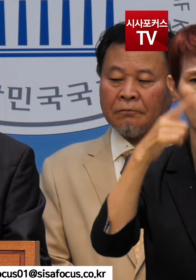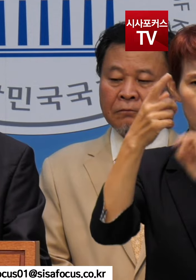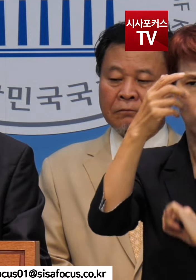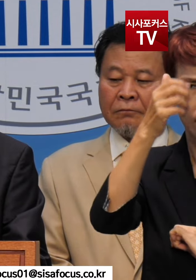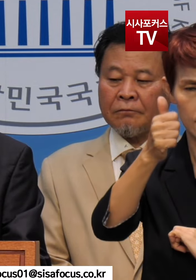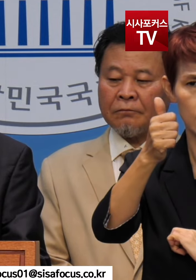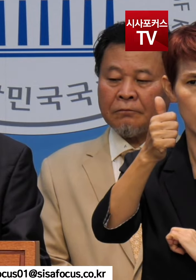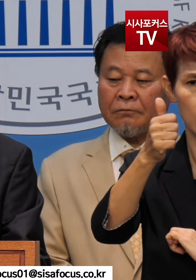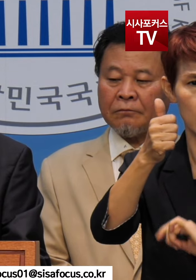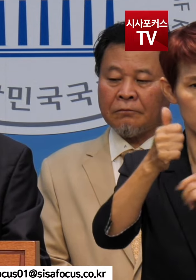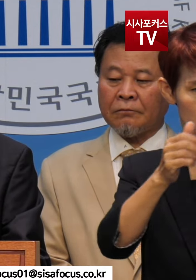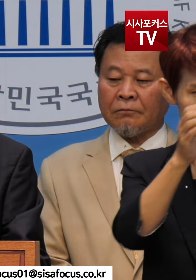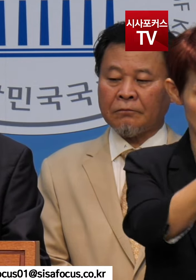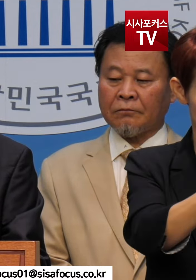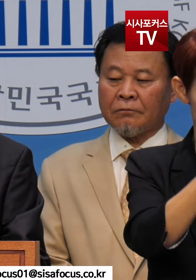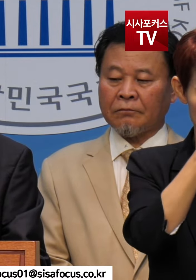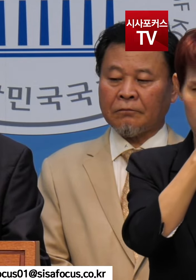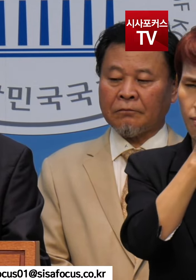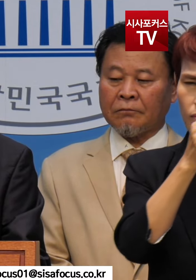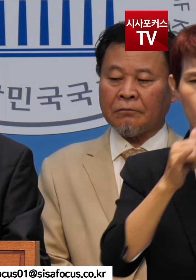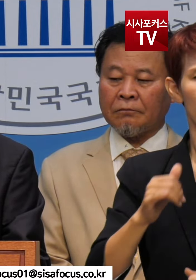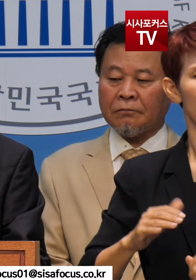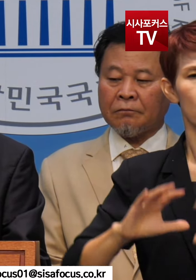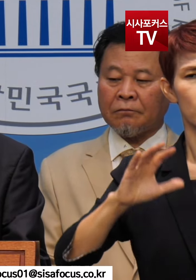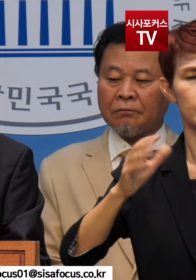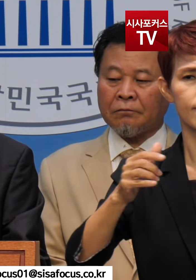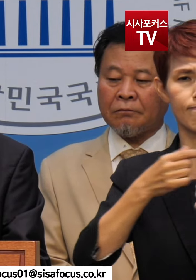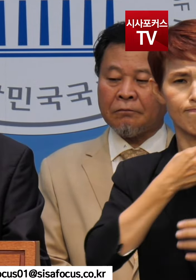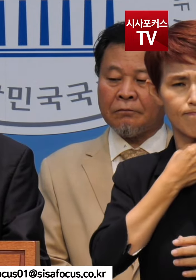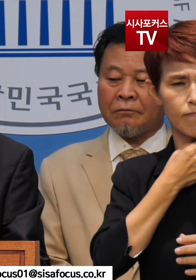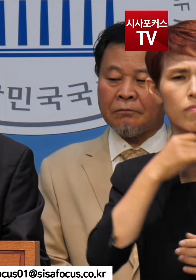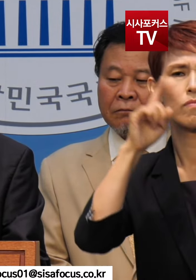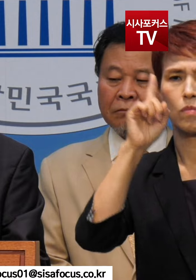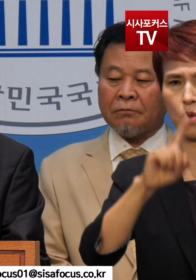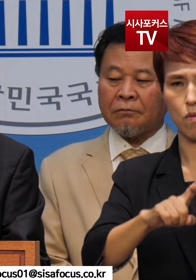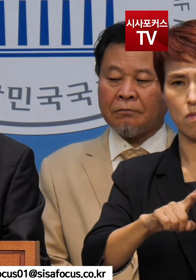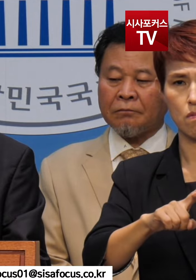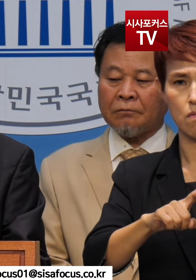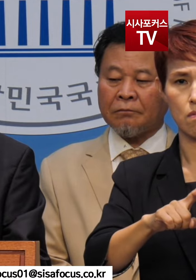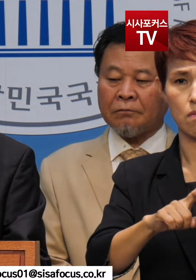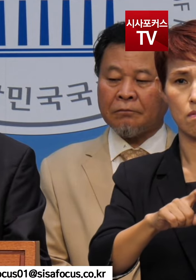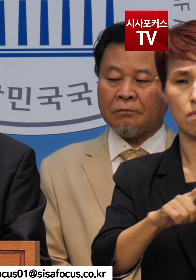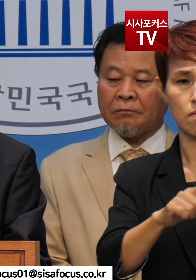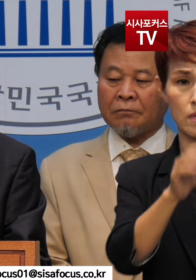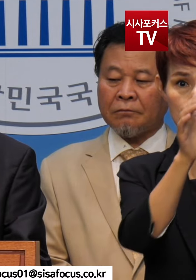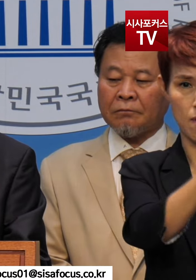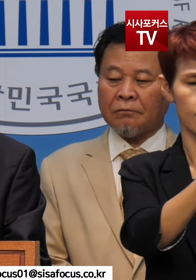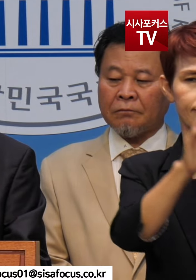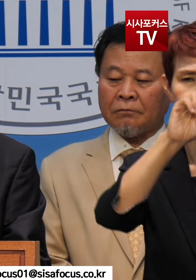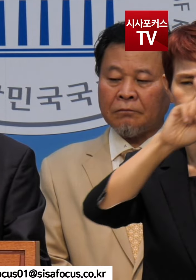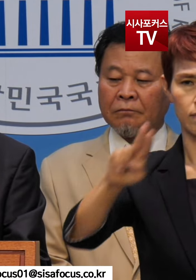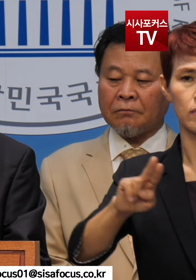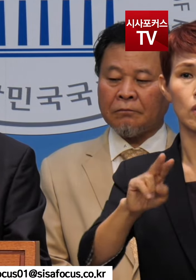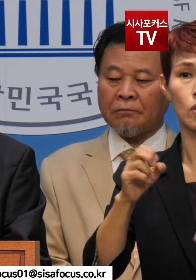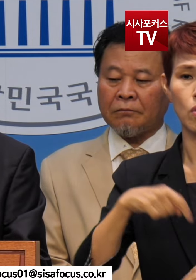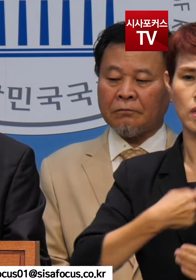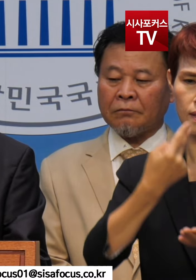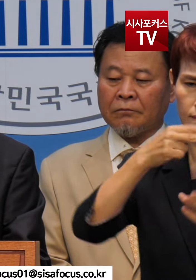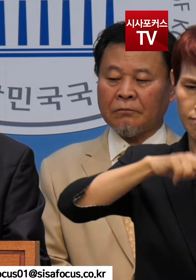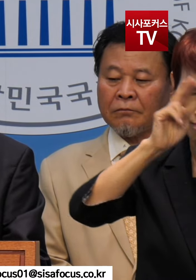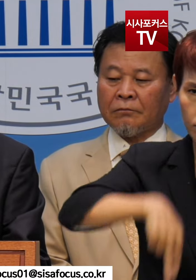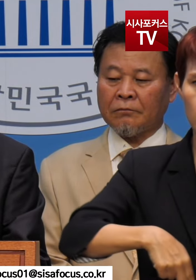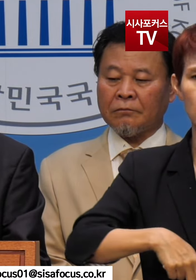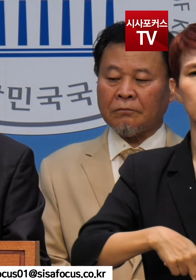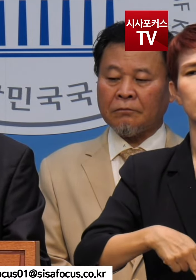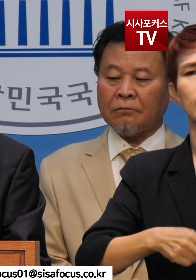독립기념관장에 대해서는 더 이상 국민의 뜻을 거스르지 말고 임명 철회를 하든지 자진 사퇴를 하든